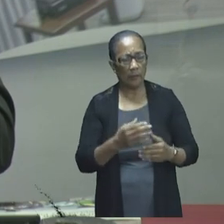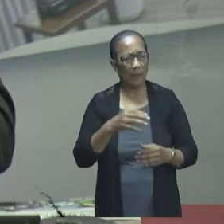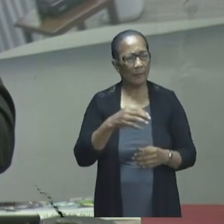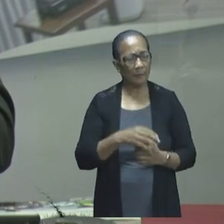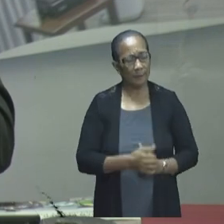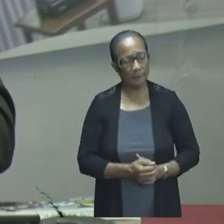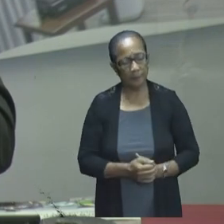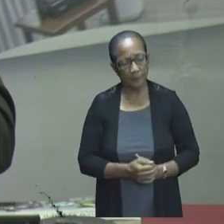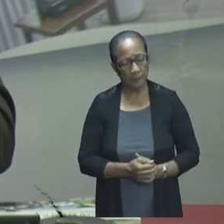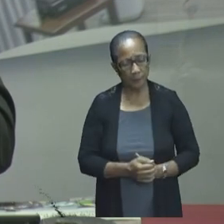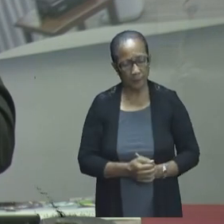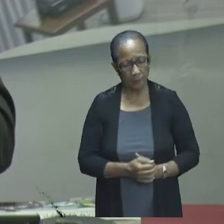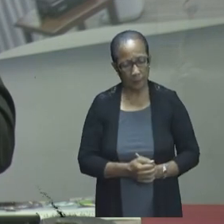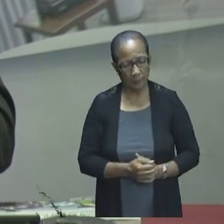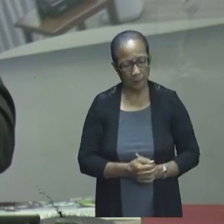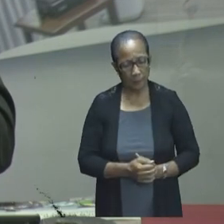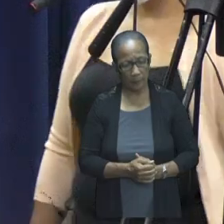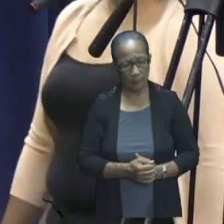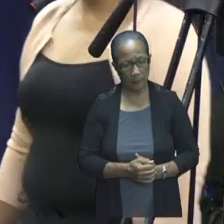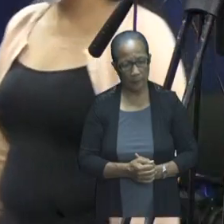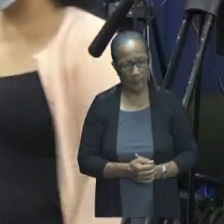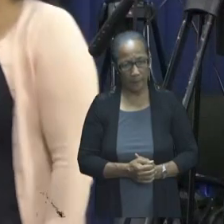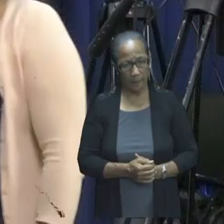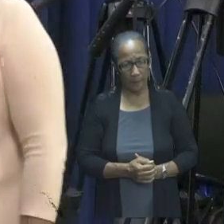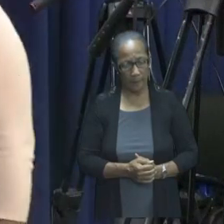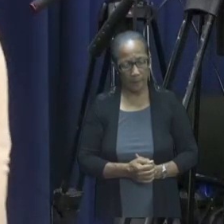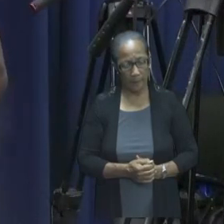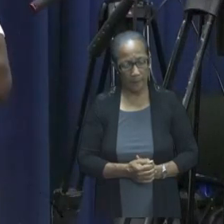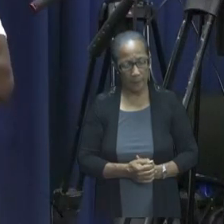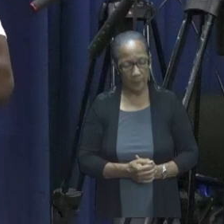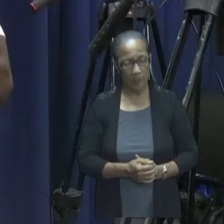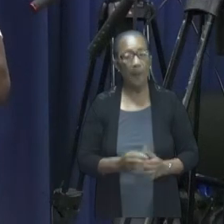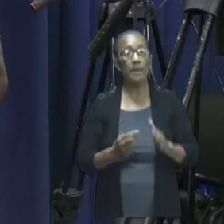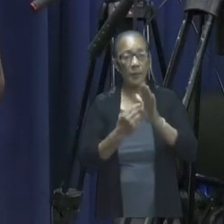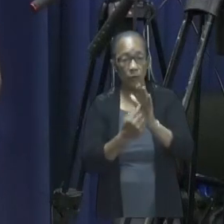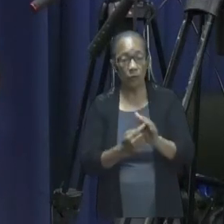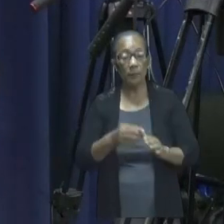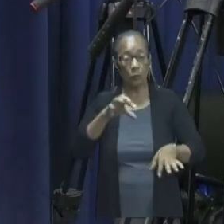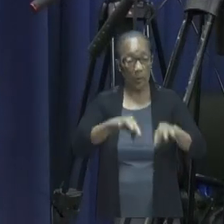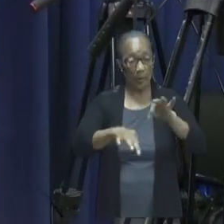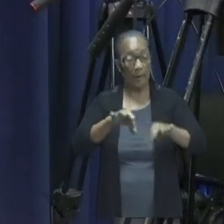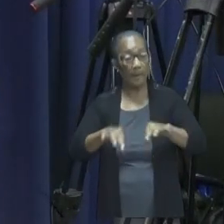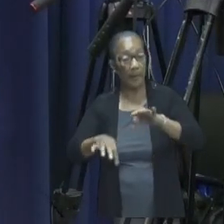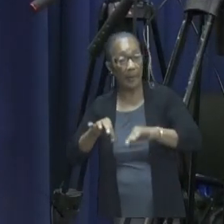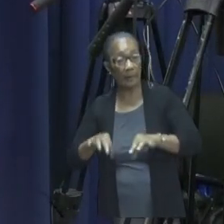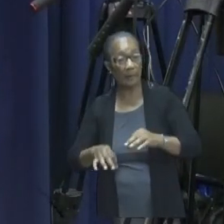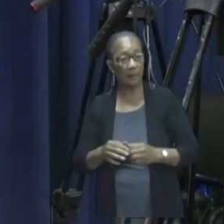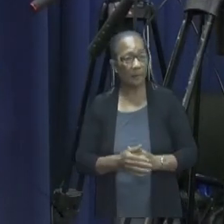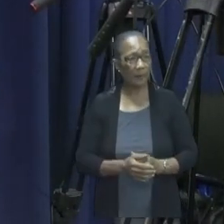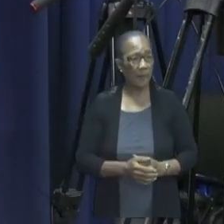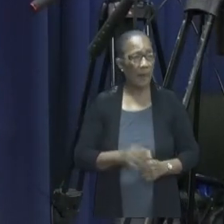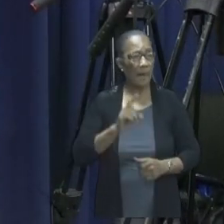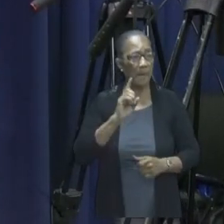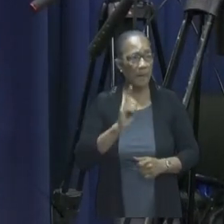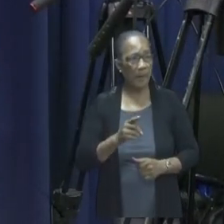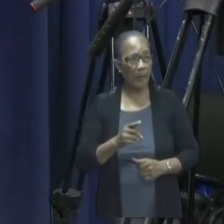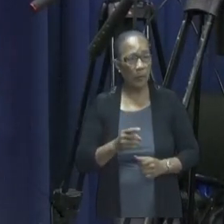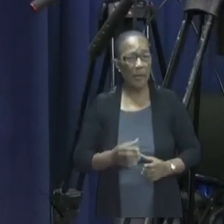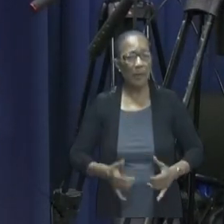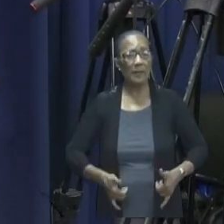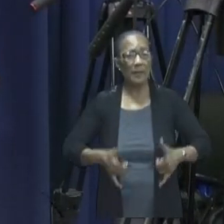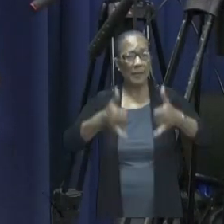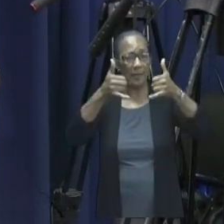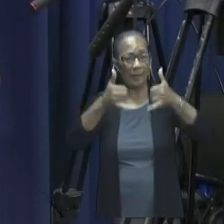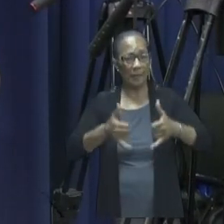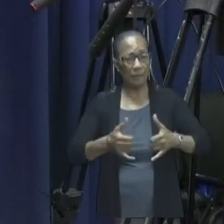dus ik sta bloot voor log van bomen planten we gaan dingen doen maar we hebben daar al een heel groot bos en frans